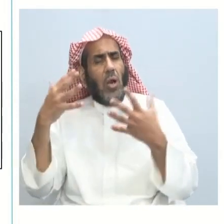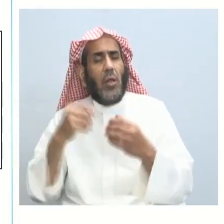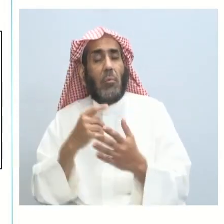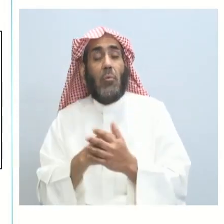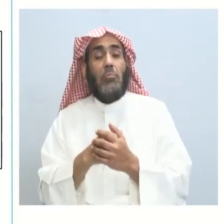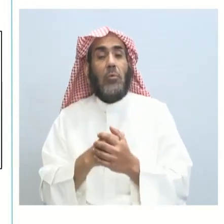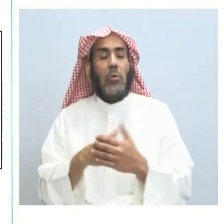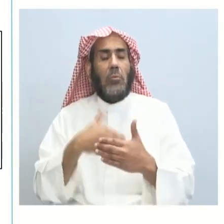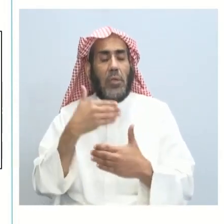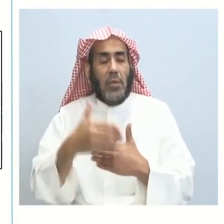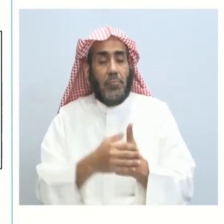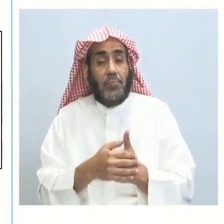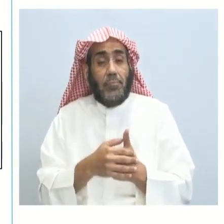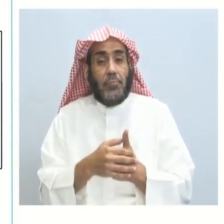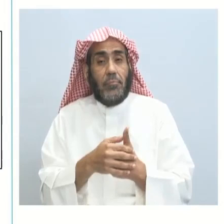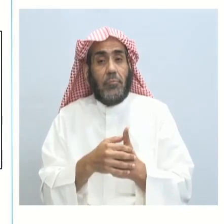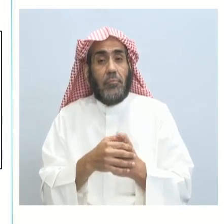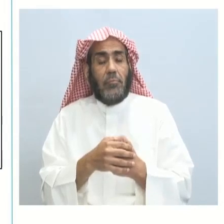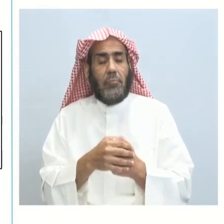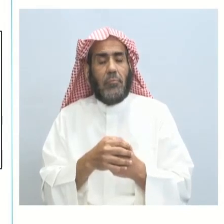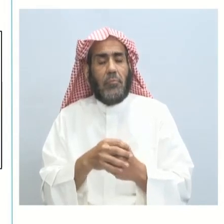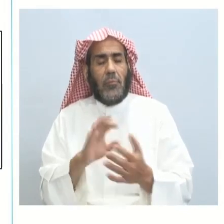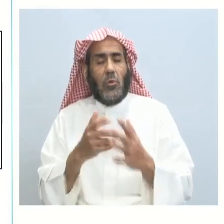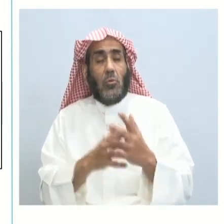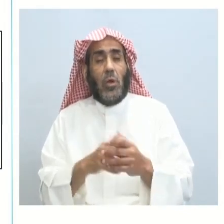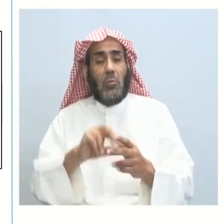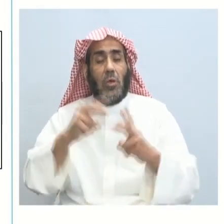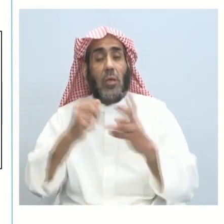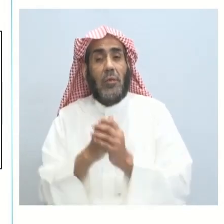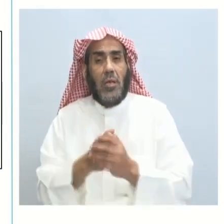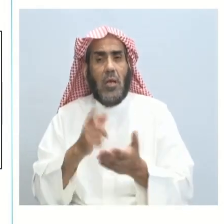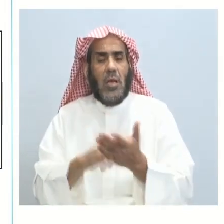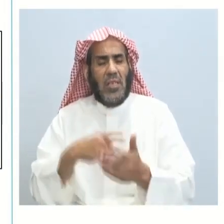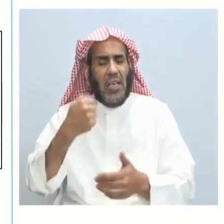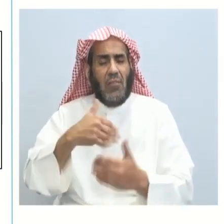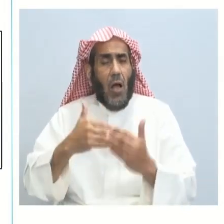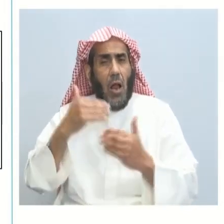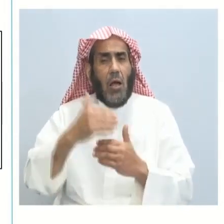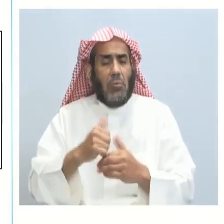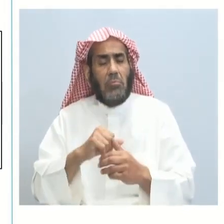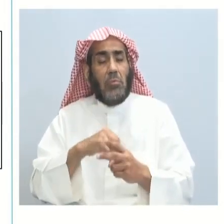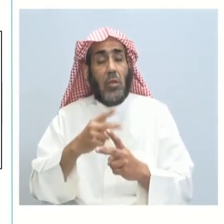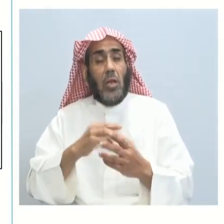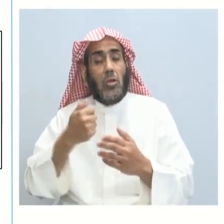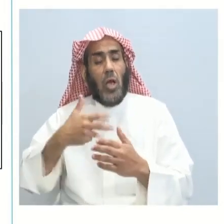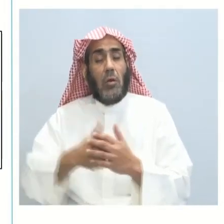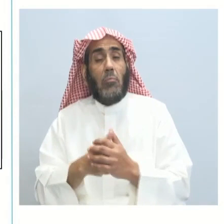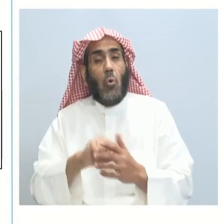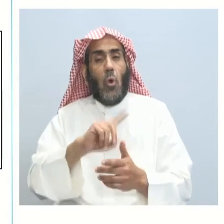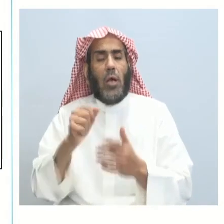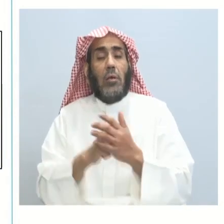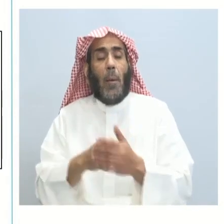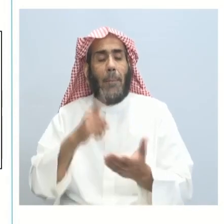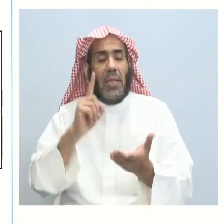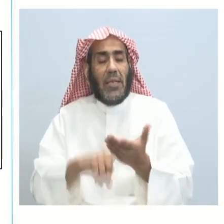الامر وبالتالي قد يكون هنالك متغيرات ان التكاليف لدي اعلى تغيرت الاسعار ولكن